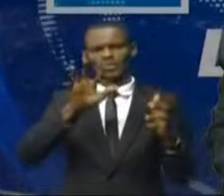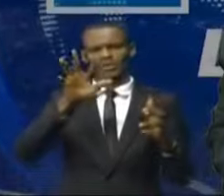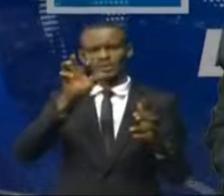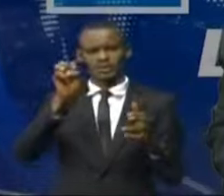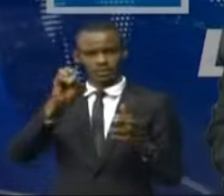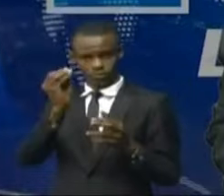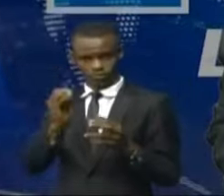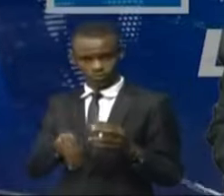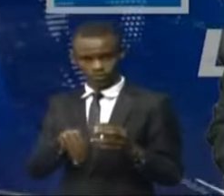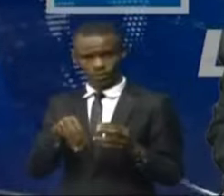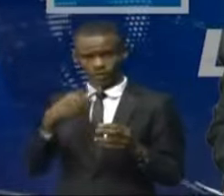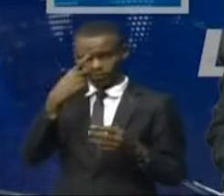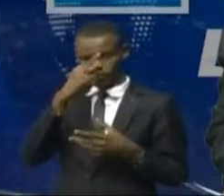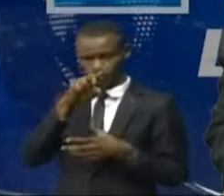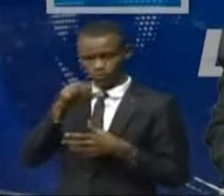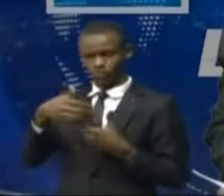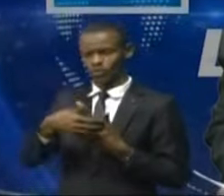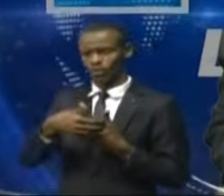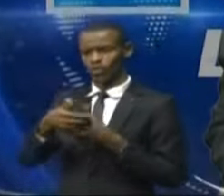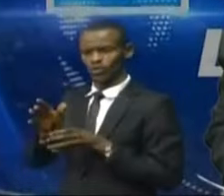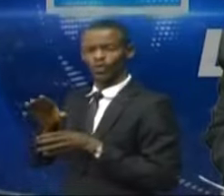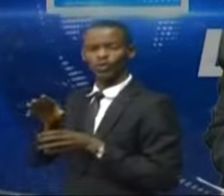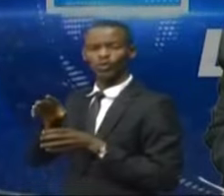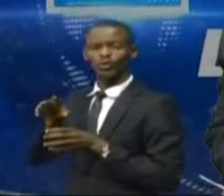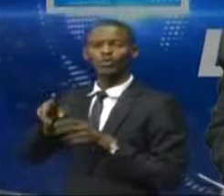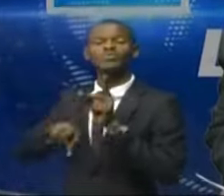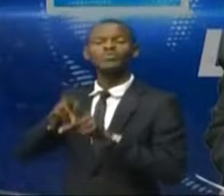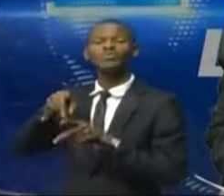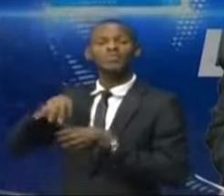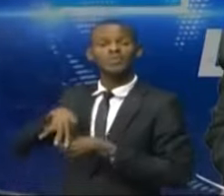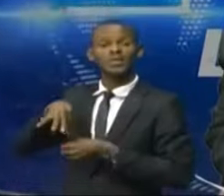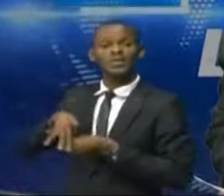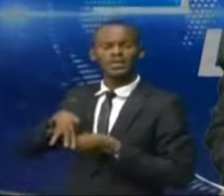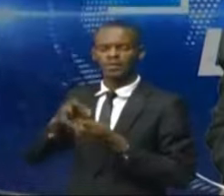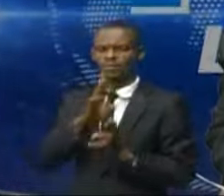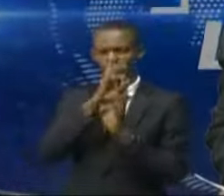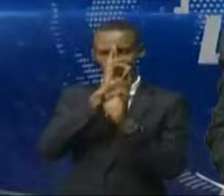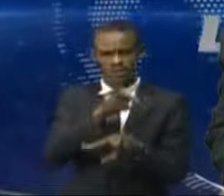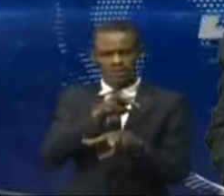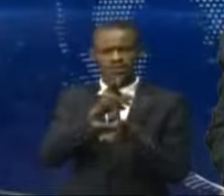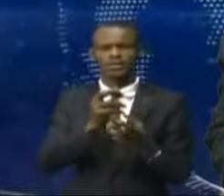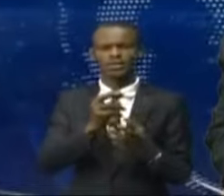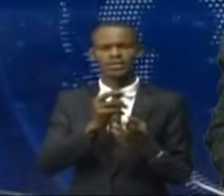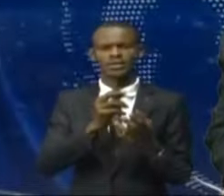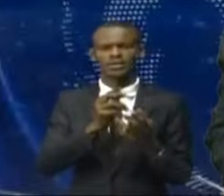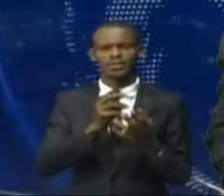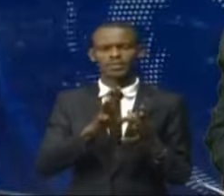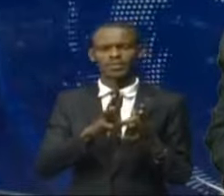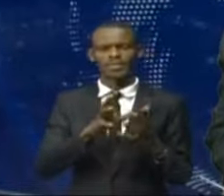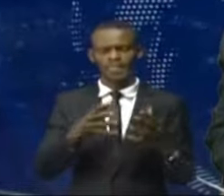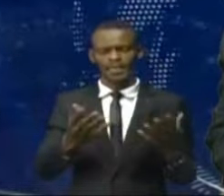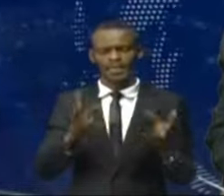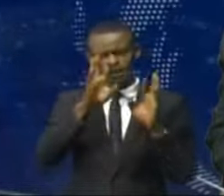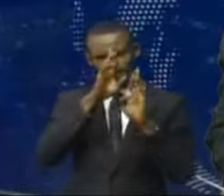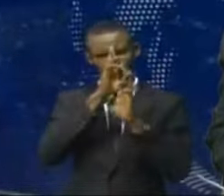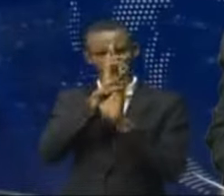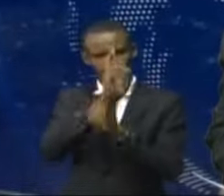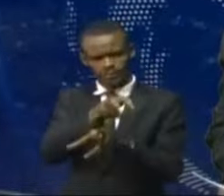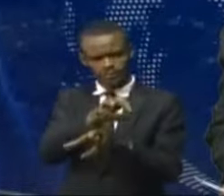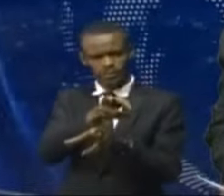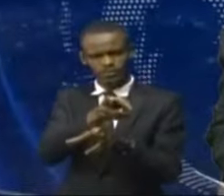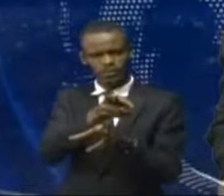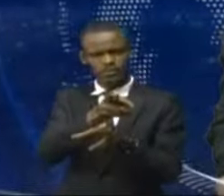via la DGRAD, respecter les engagements vis-à-vis des obligations sociétaires pour les